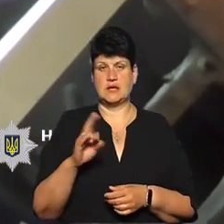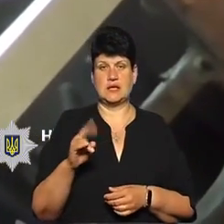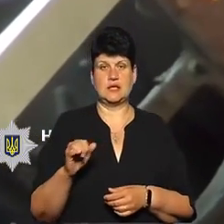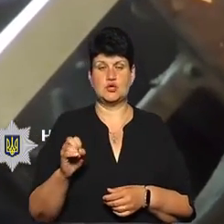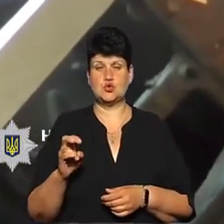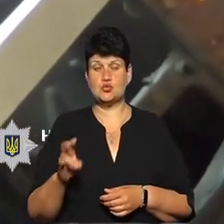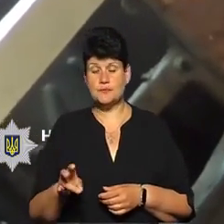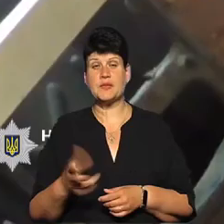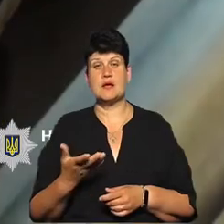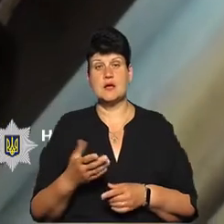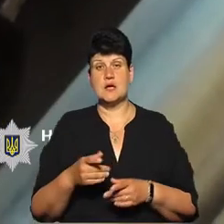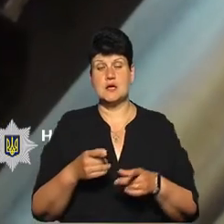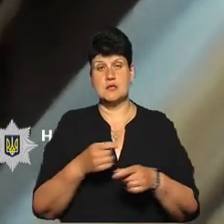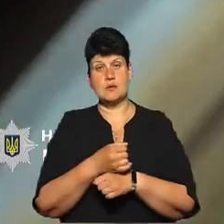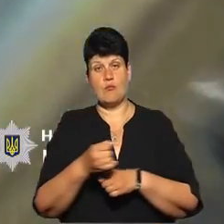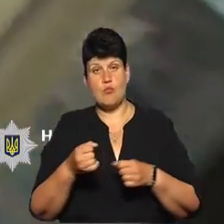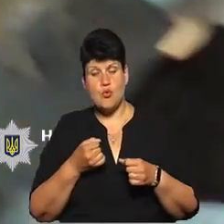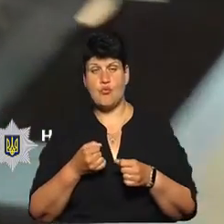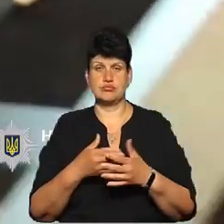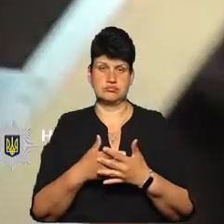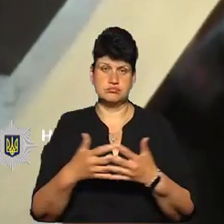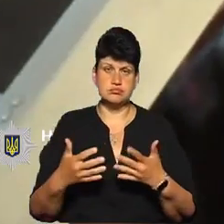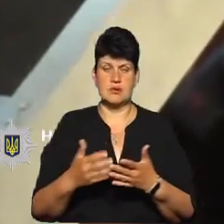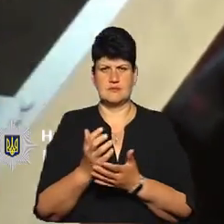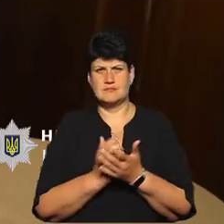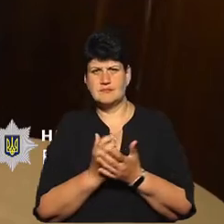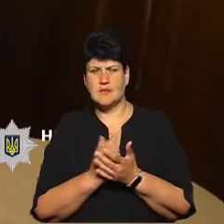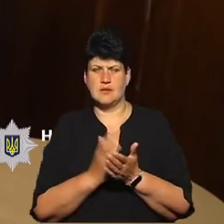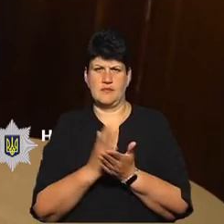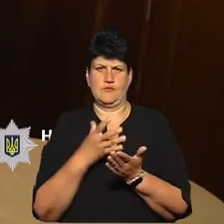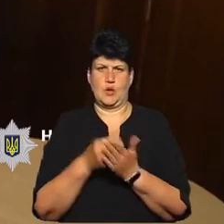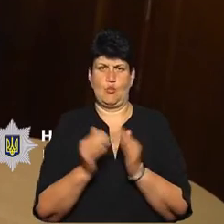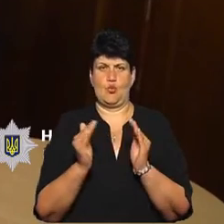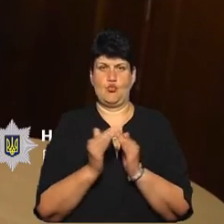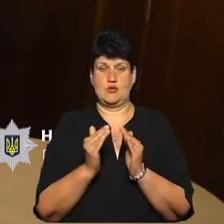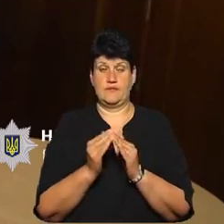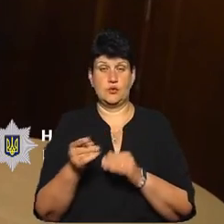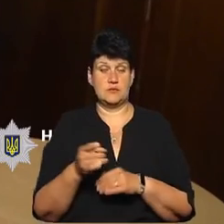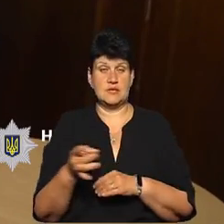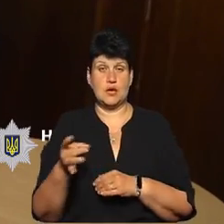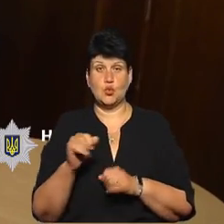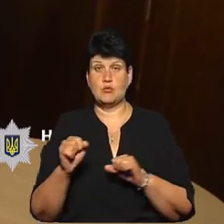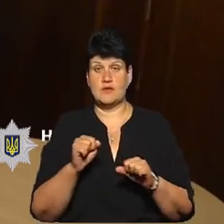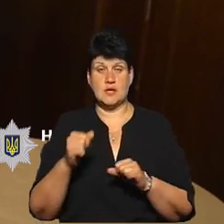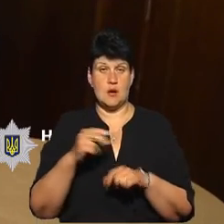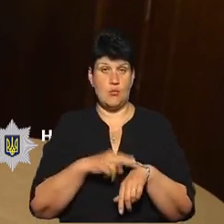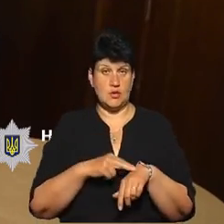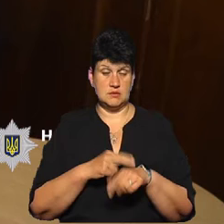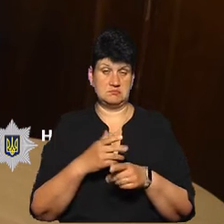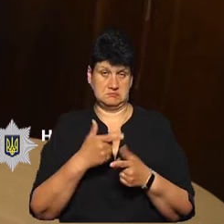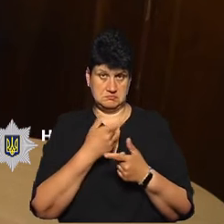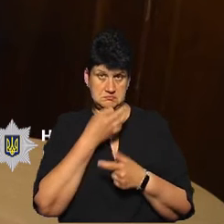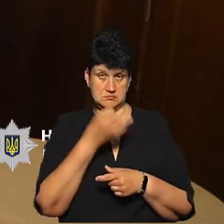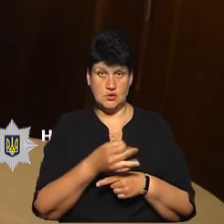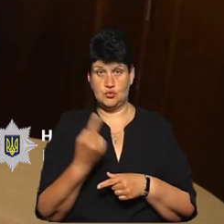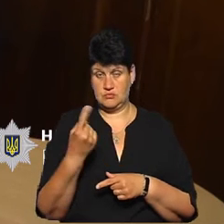словами, зброю та набої чоловік зберігав у своєму будинку. До Тернопільського районного управління поліції надійшла інформація про те, що житель